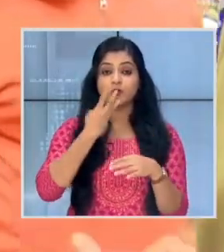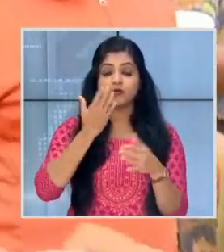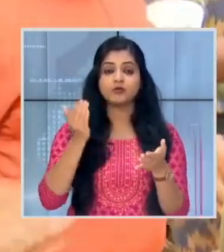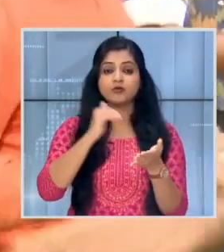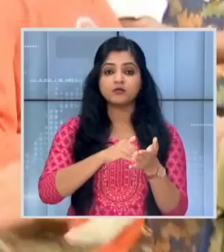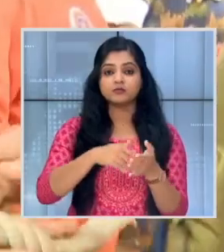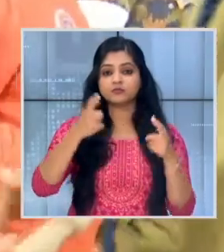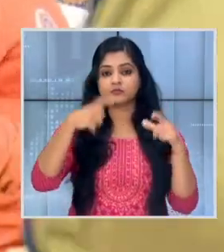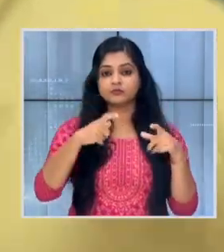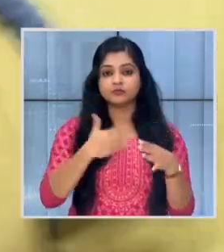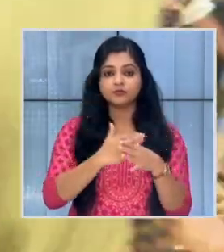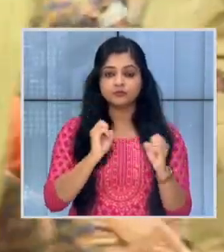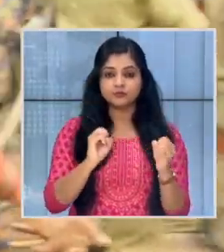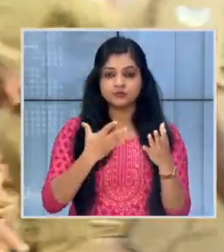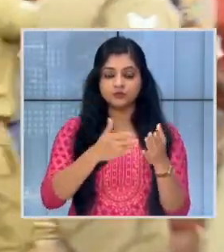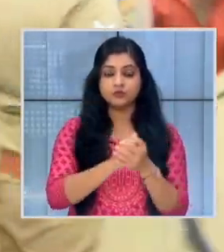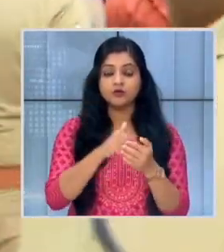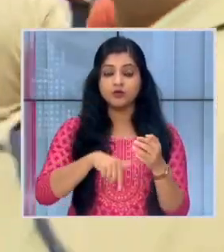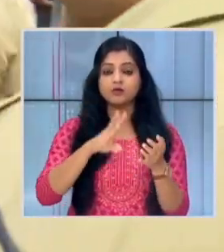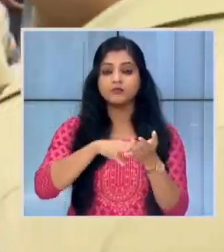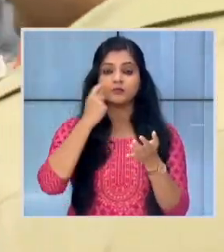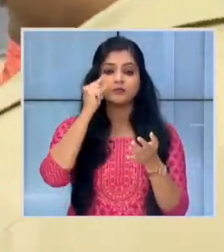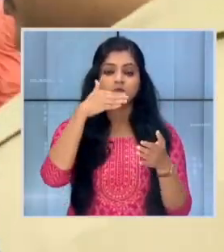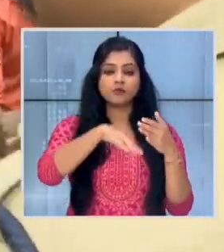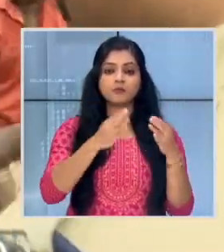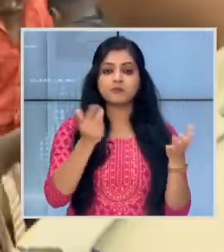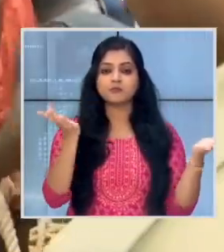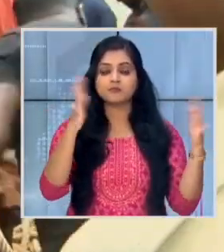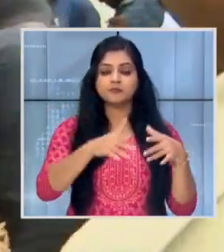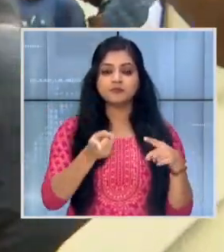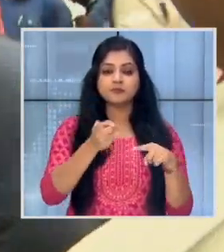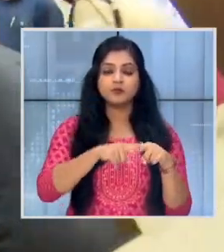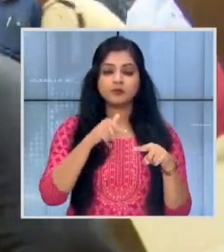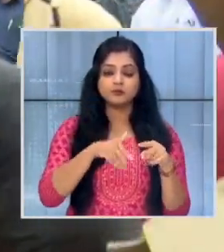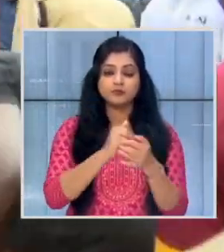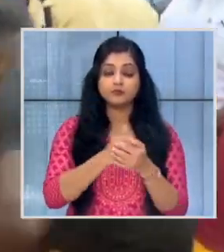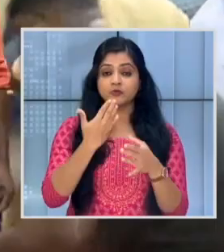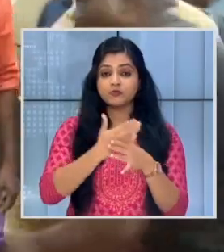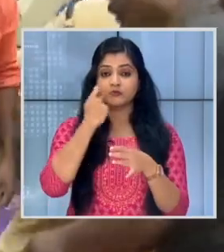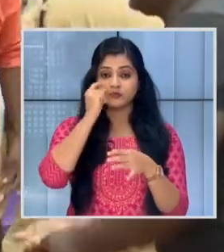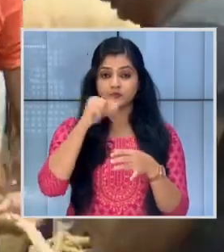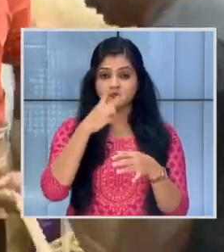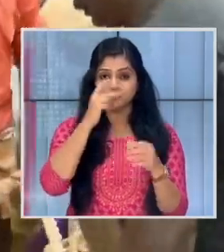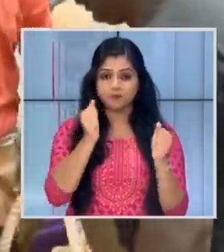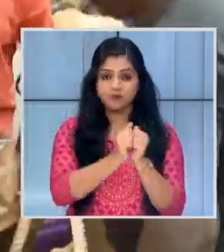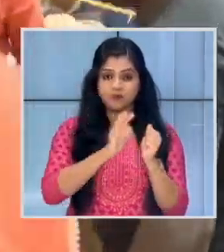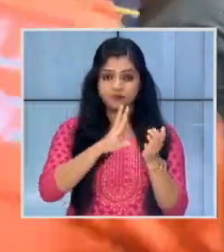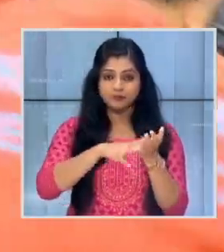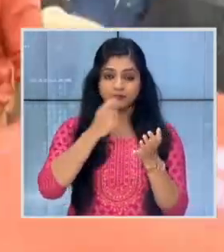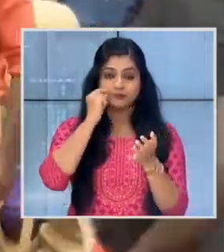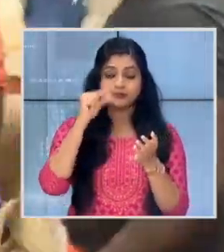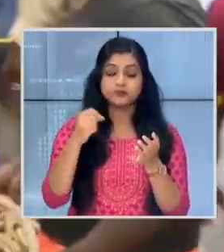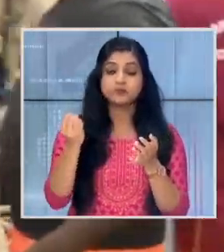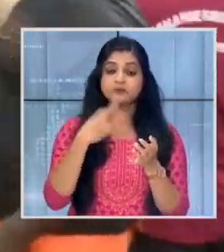പുനരാരംഭിക്കുകയായിരുന്നു. അതിനിടയിലാണ് മഹാരാജൻ ഇതിനുള്ളിലേക്ക് അകപ്പെട്ടത്. രാവിലെ തന്നെ മണികണ്ഠൻ എന്ന ഒപ്പം ജോലി ചെയ്തിരുന്ന ഈ ദൃക്സാക്ഷിയായ ആൾ